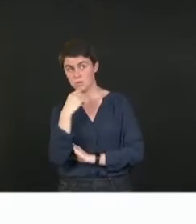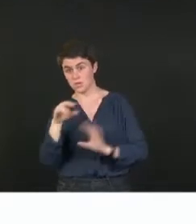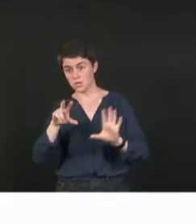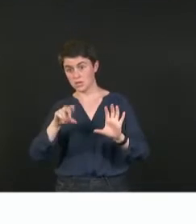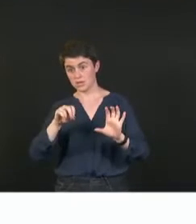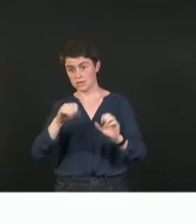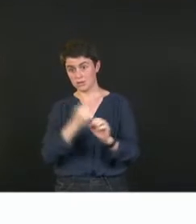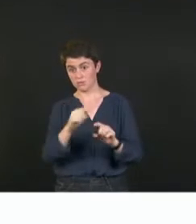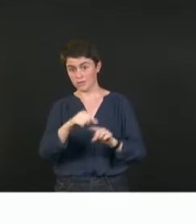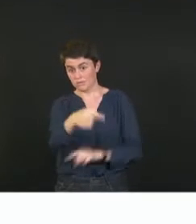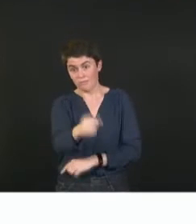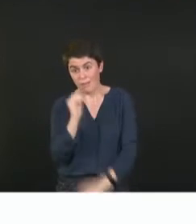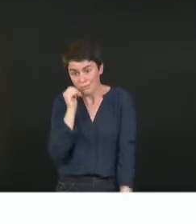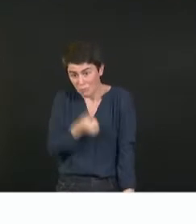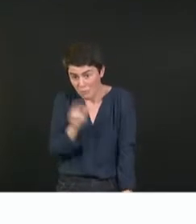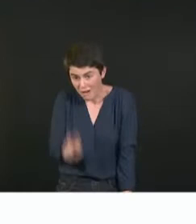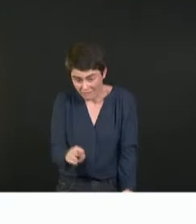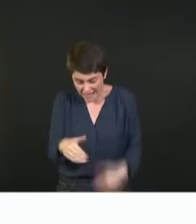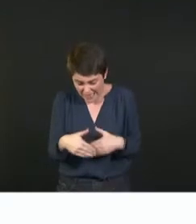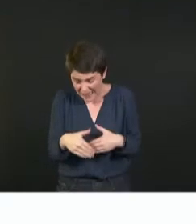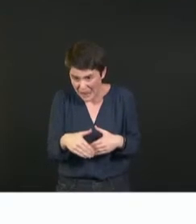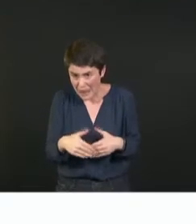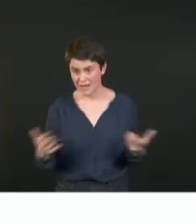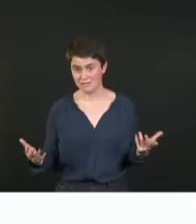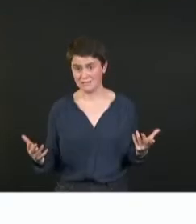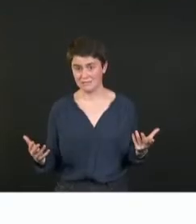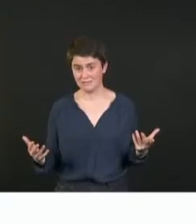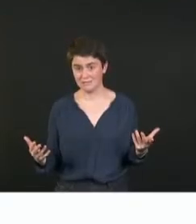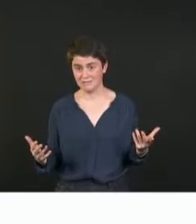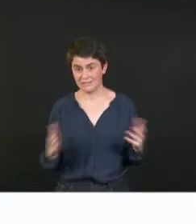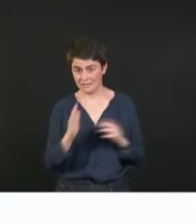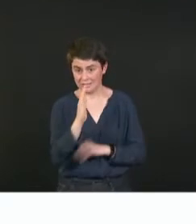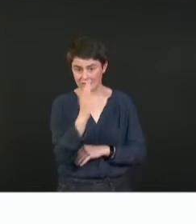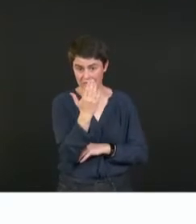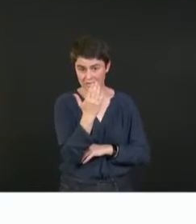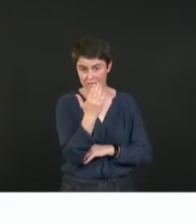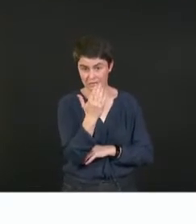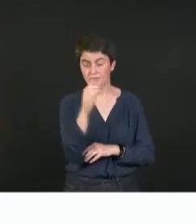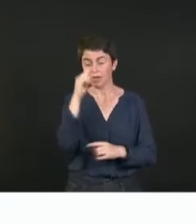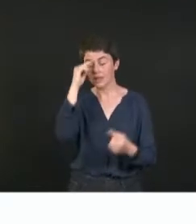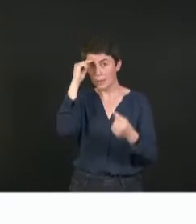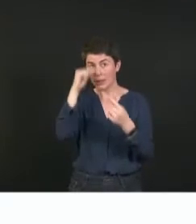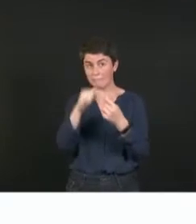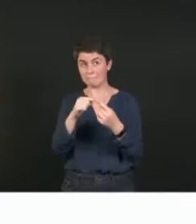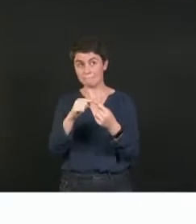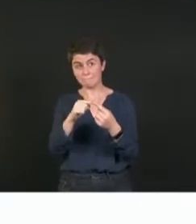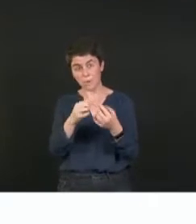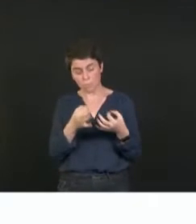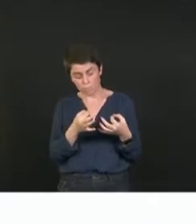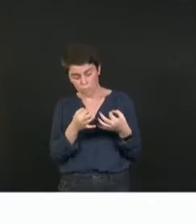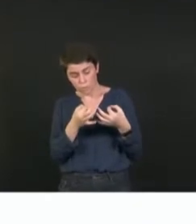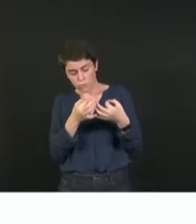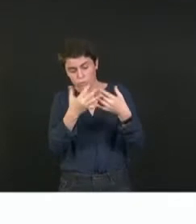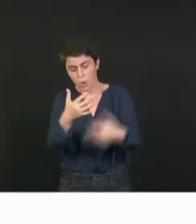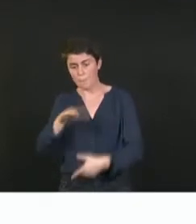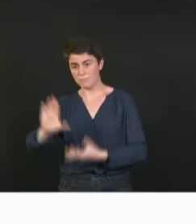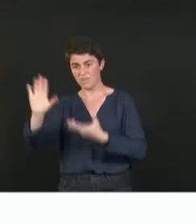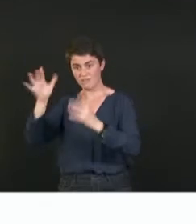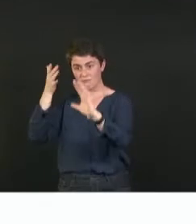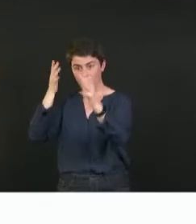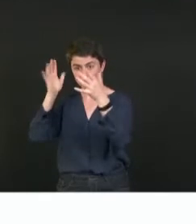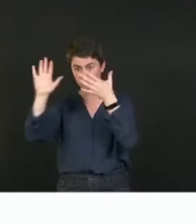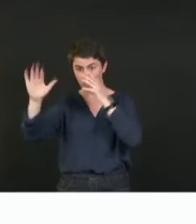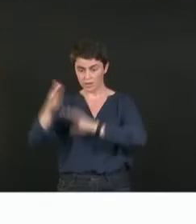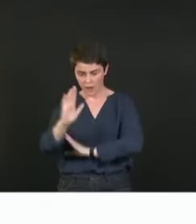80 ans, donc, c'est-à-dire demain. Et encore une fois, on se remet à l'échelle donc, oui, de des arbres et de la forêt, c'est-à-dire c'est très proche.